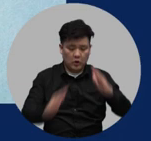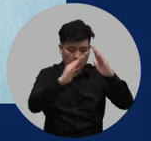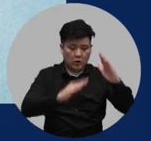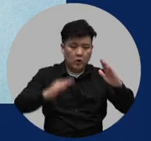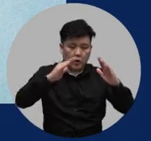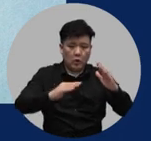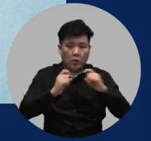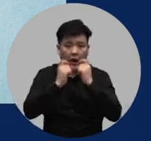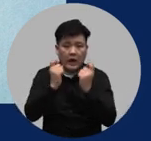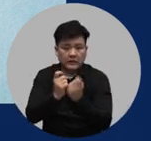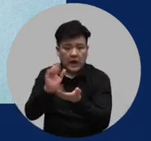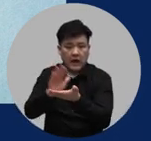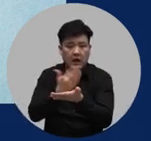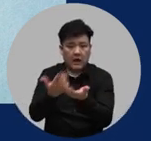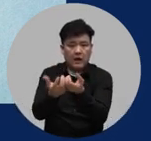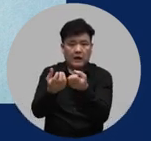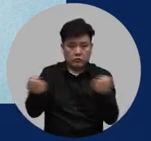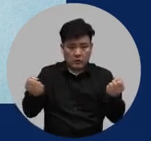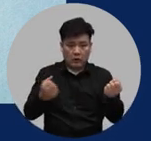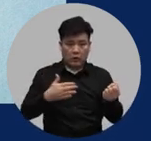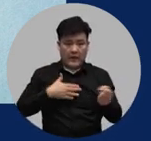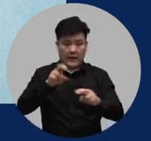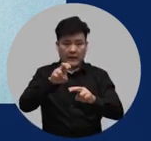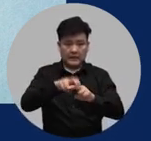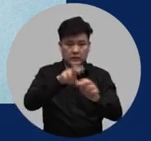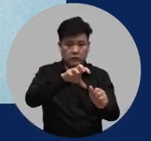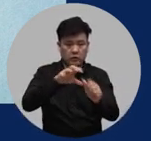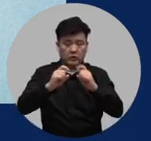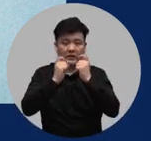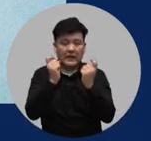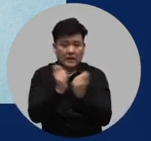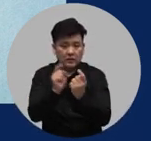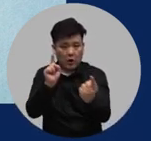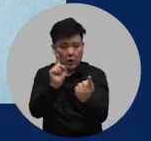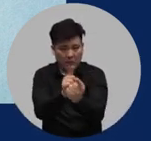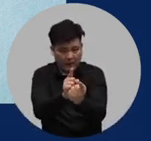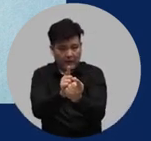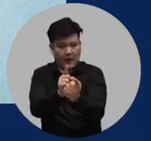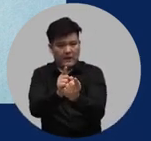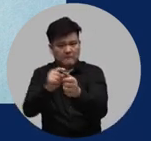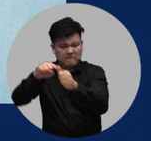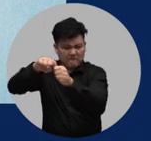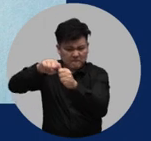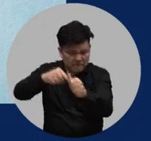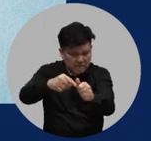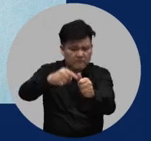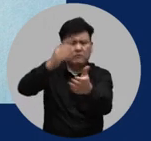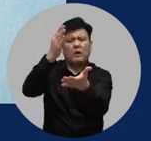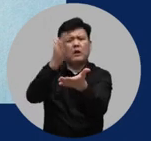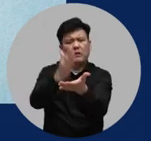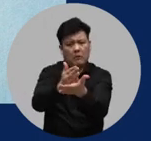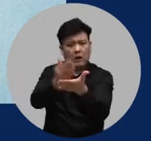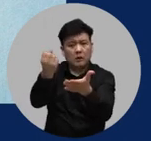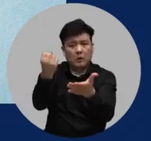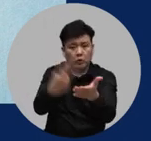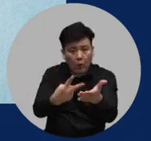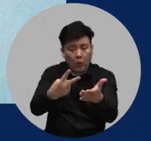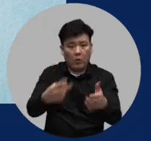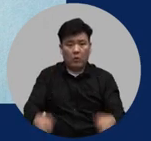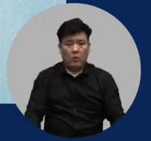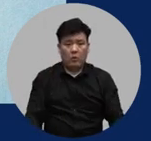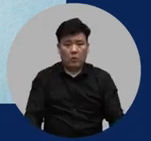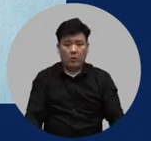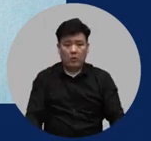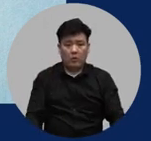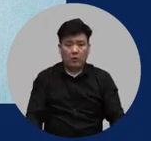공과 사회 업무를 구분하고 자신의 지위를 이용해 사적 만남을 강요하지 않아야 합니다. 또한 의사